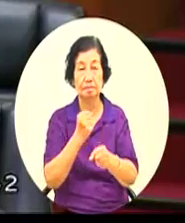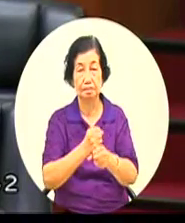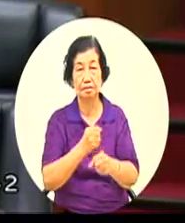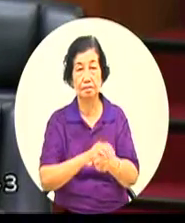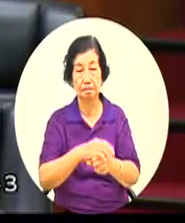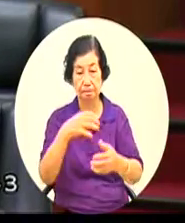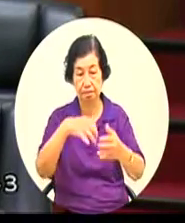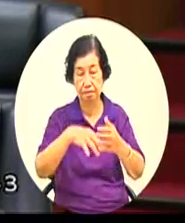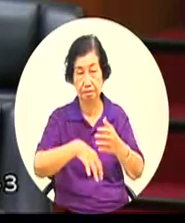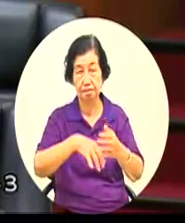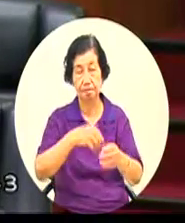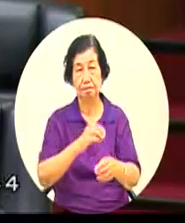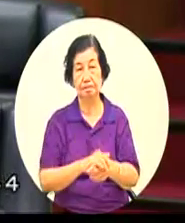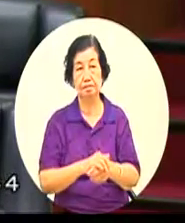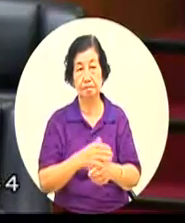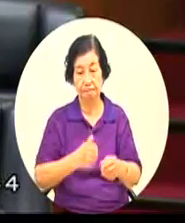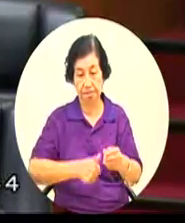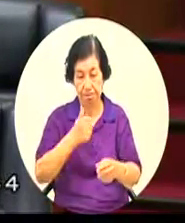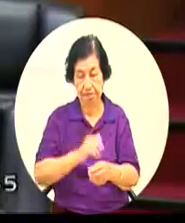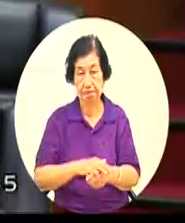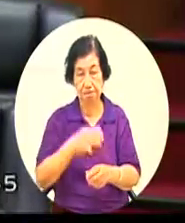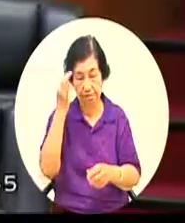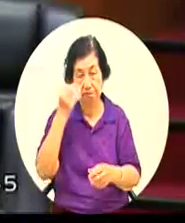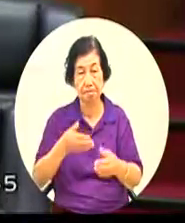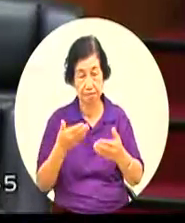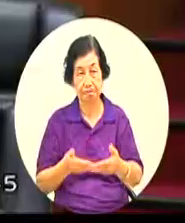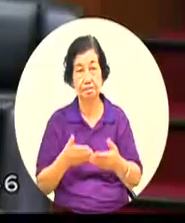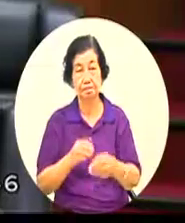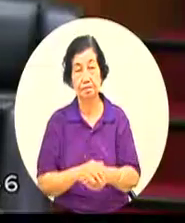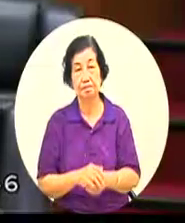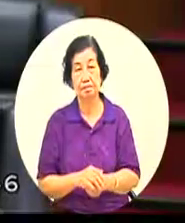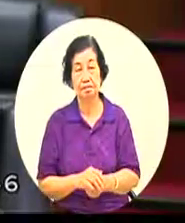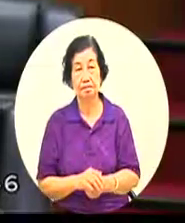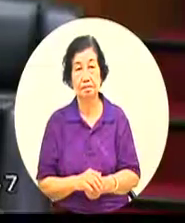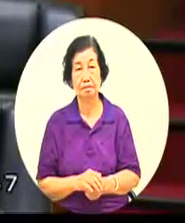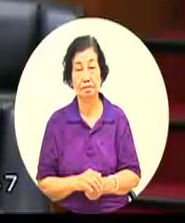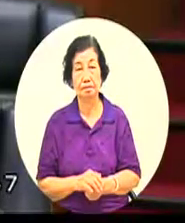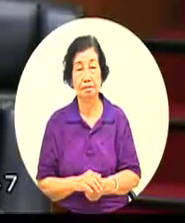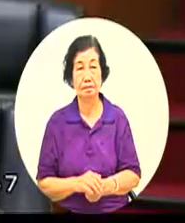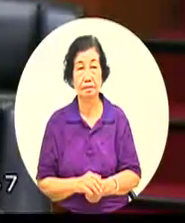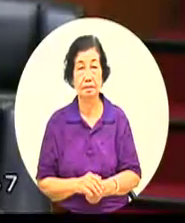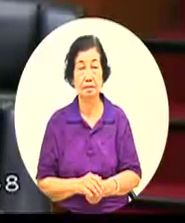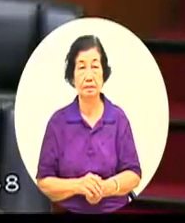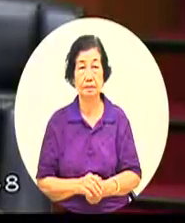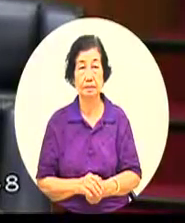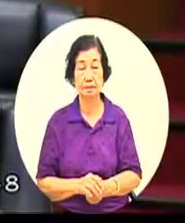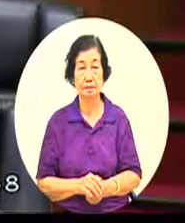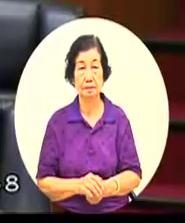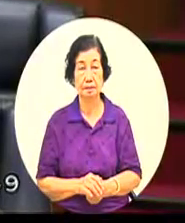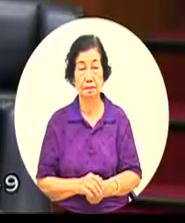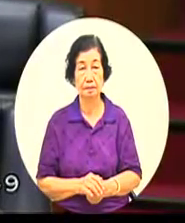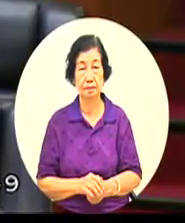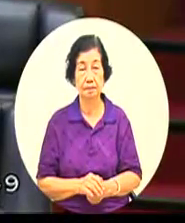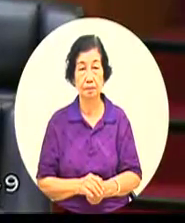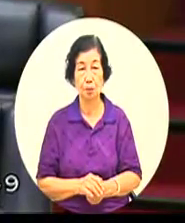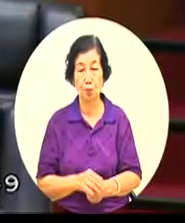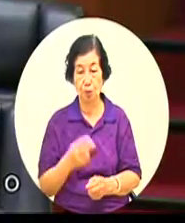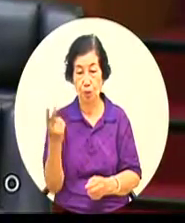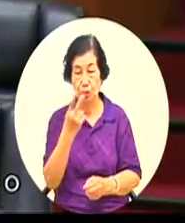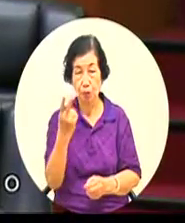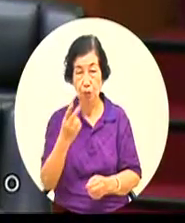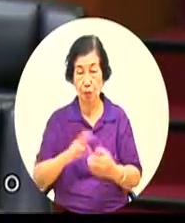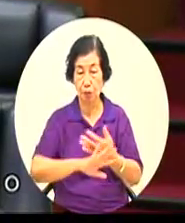面的同仁真的要重视了。那我这边可能就是非常重视这两个族群，因